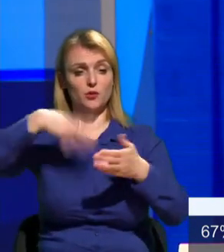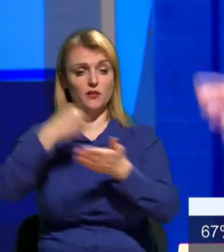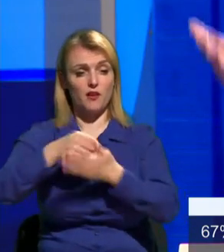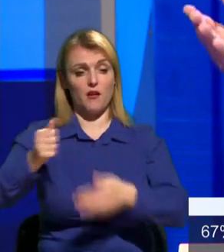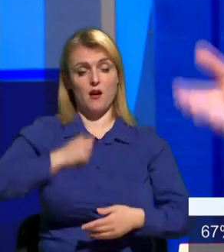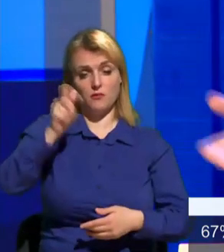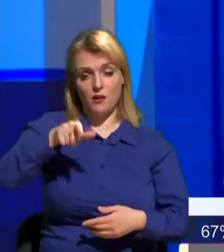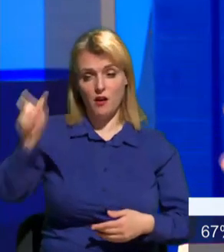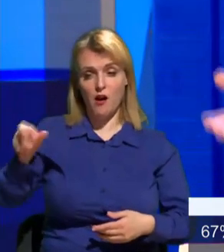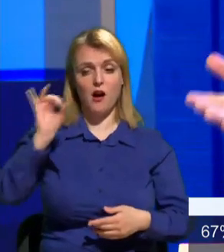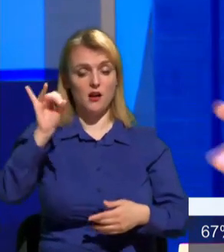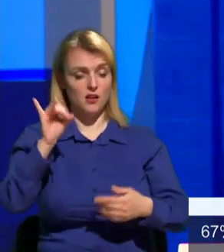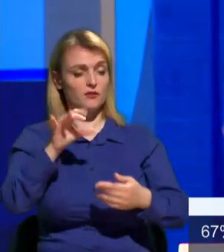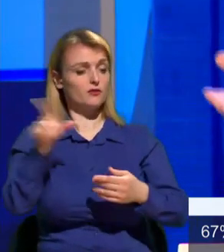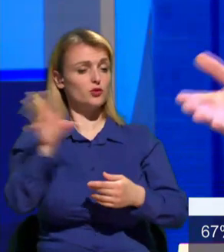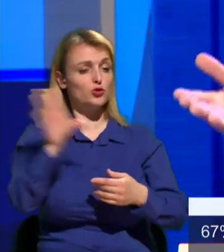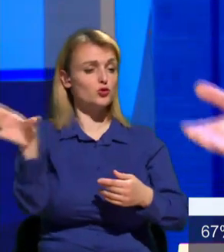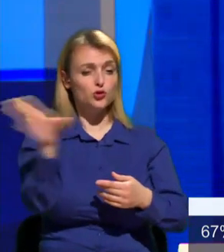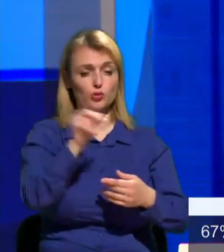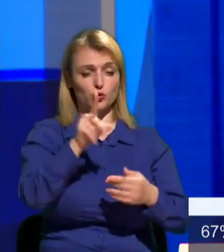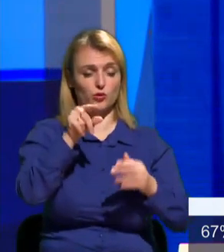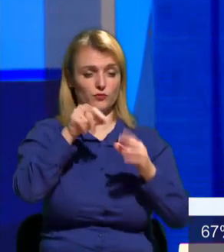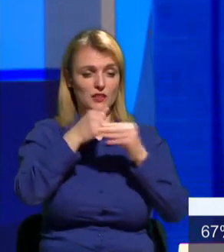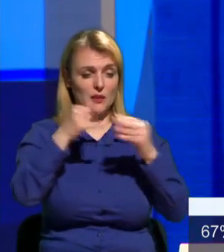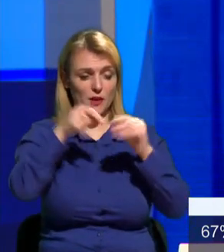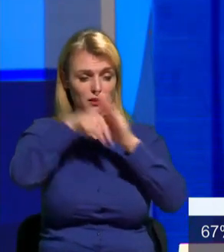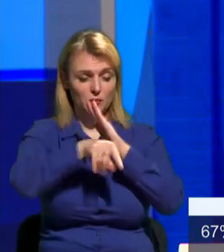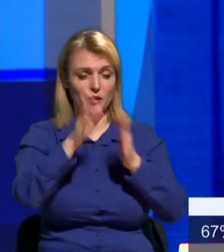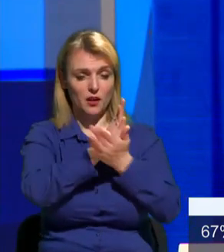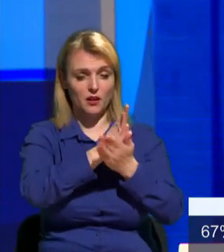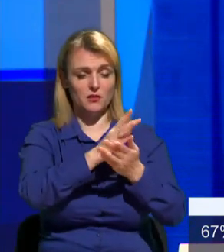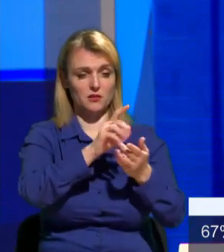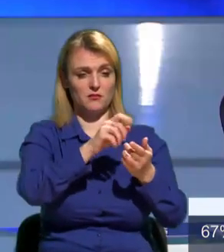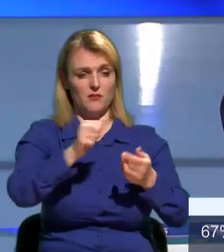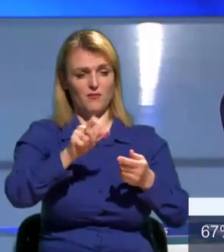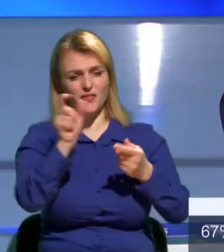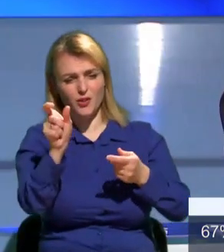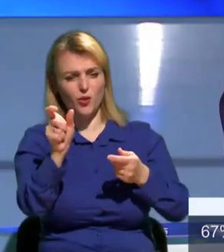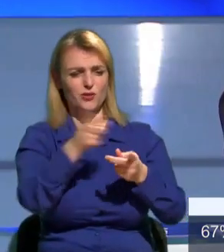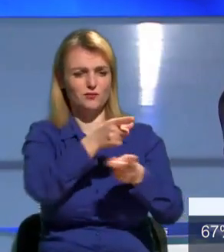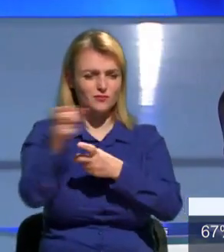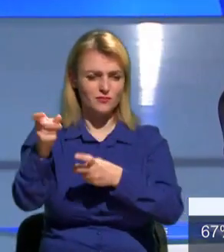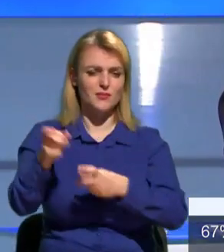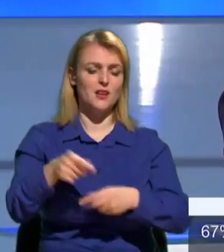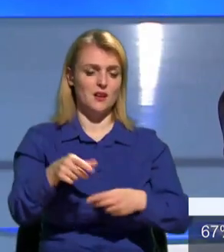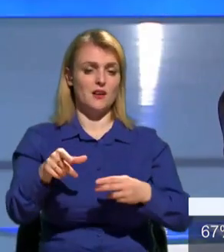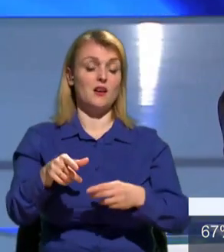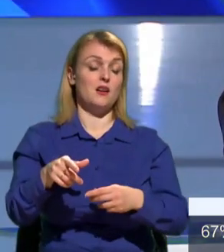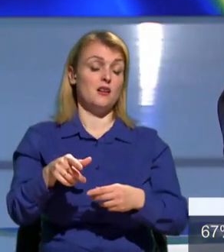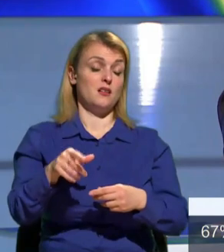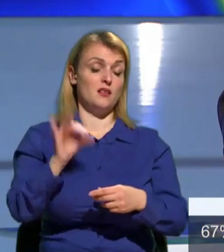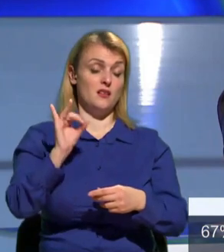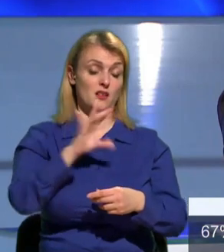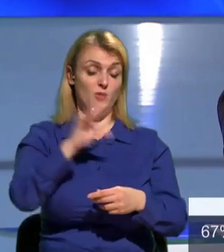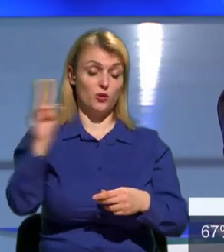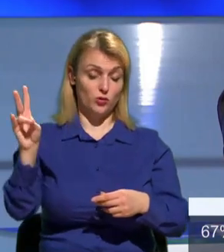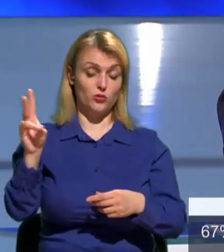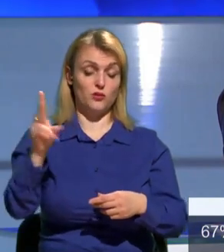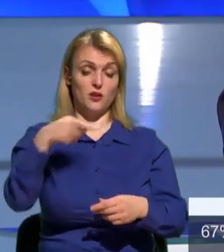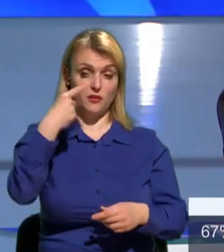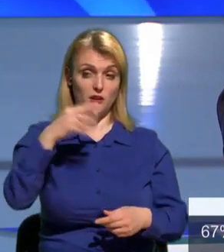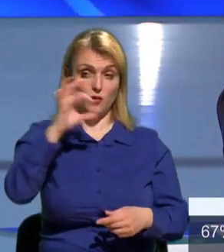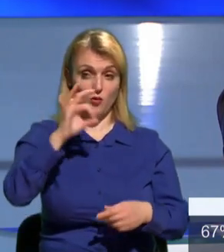acestora după soluționarea conflictului transnistrean. Și sigur că și domnul candidat Igor Dodon a